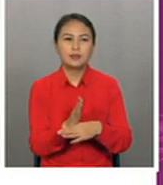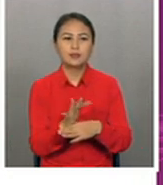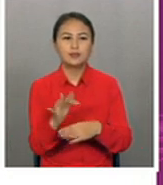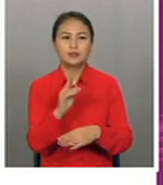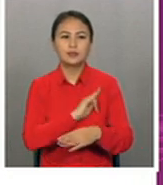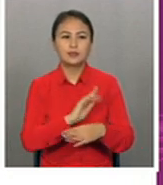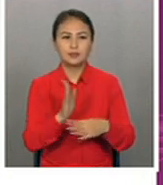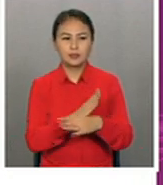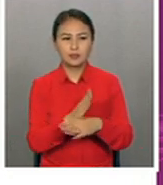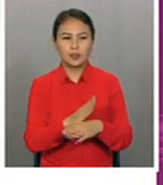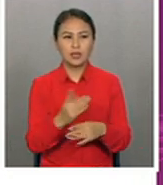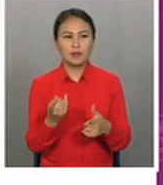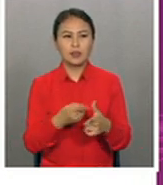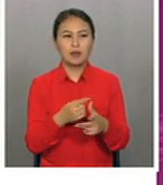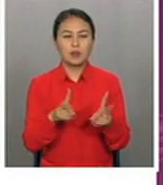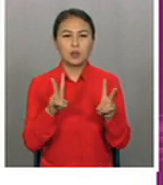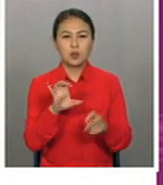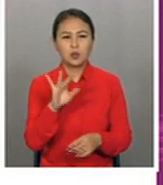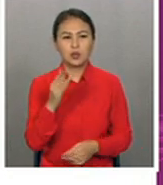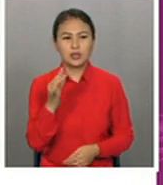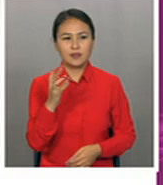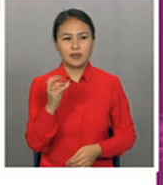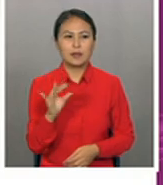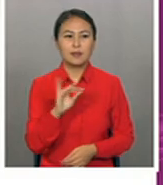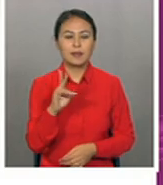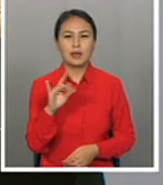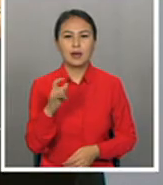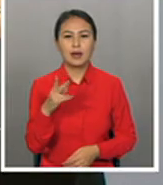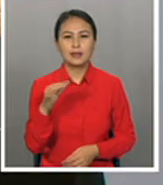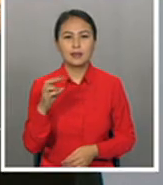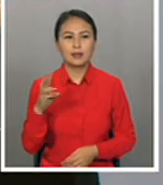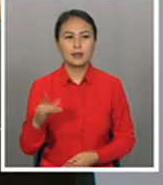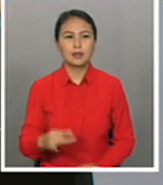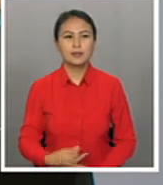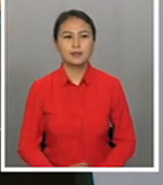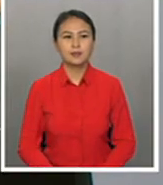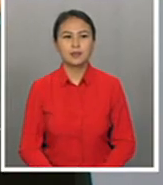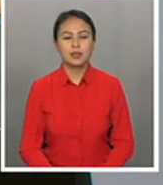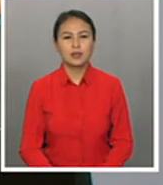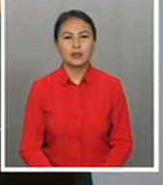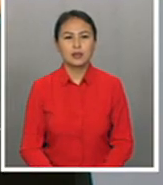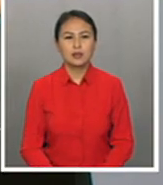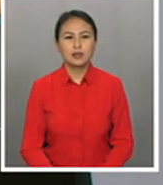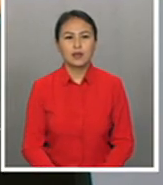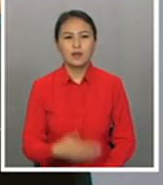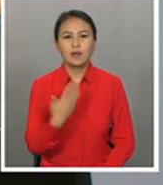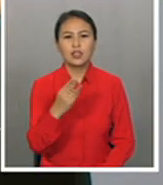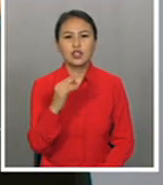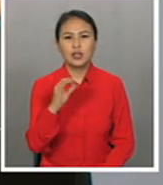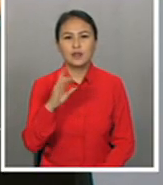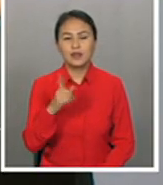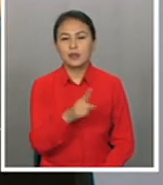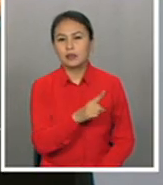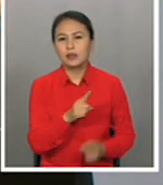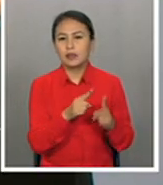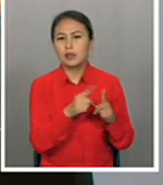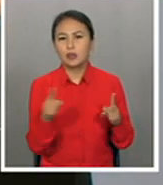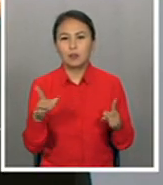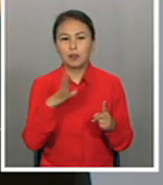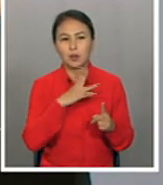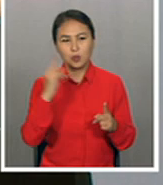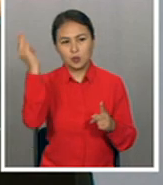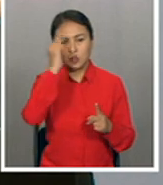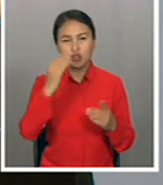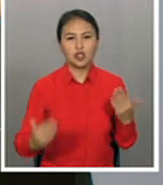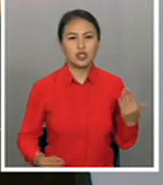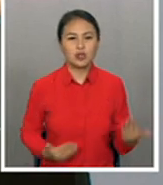с именами существительными и именами прилагательными. В этой четверти, ребята, мы с вами изучали раздел